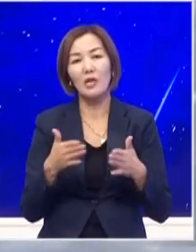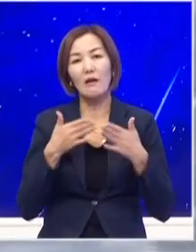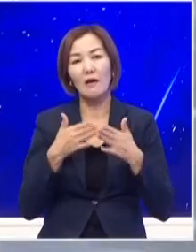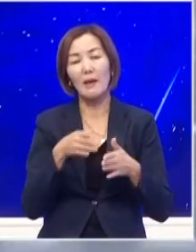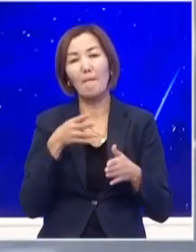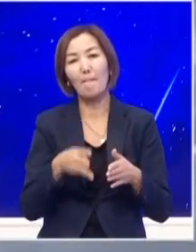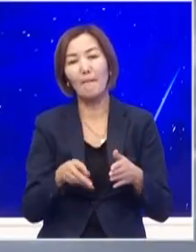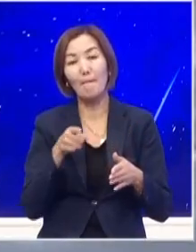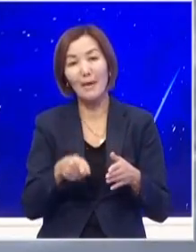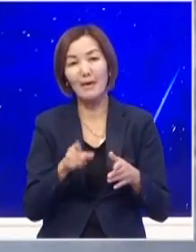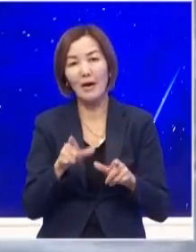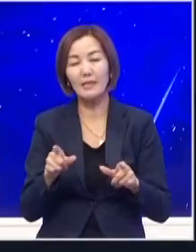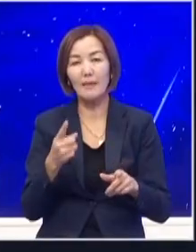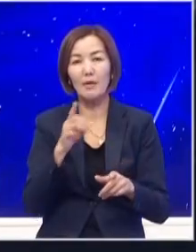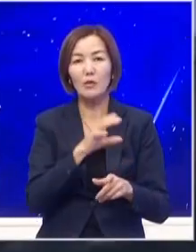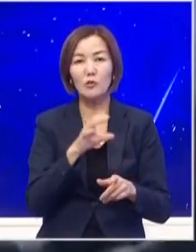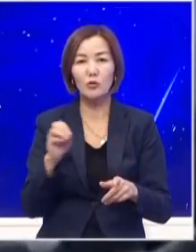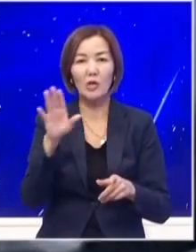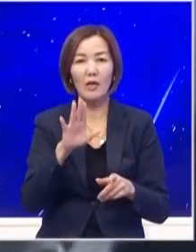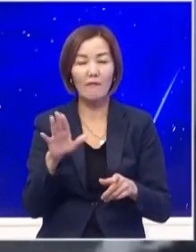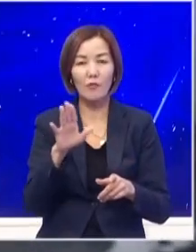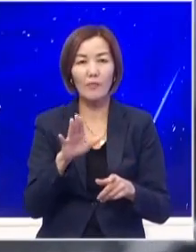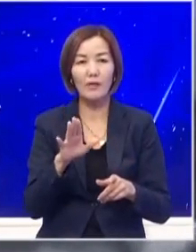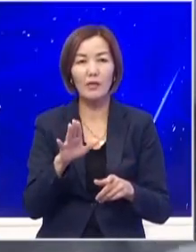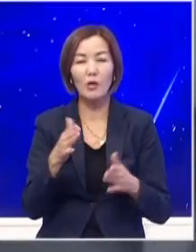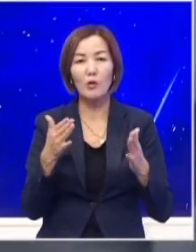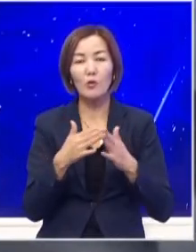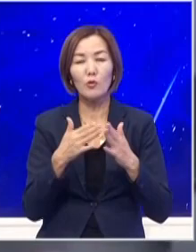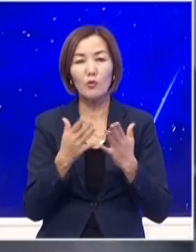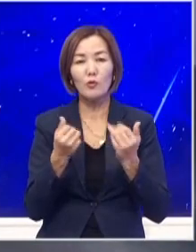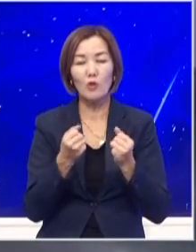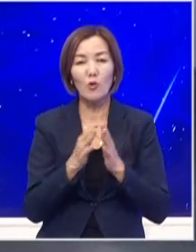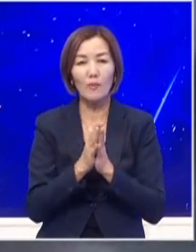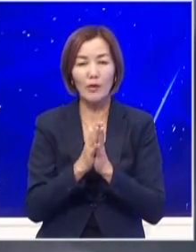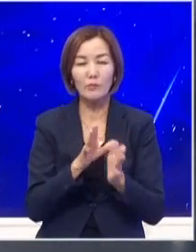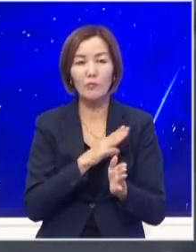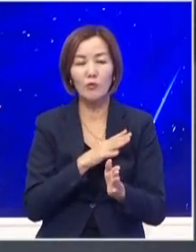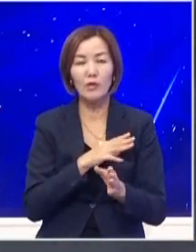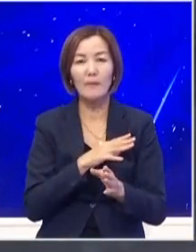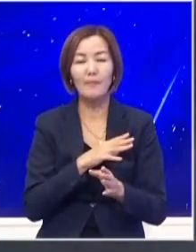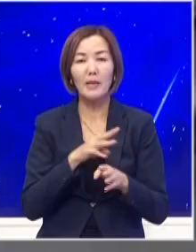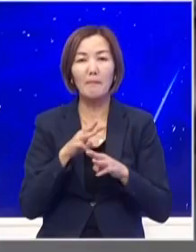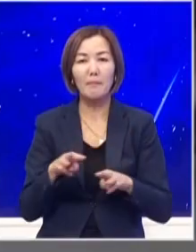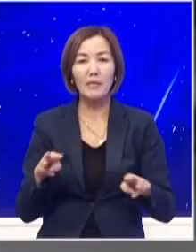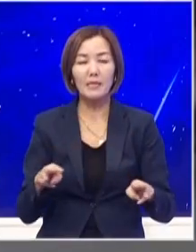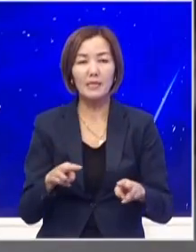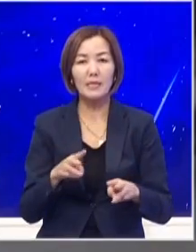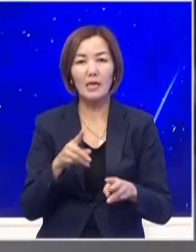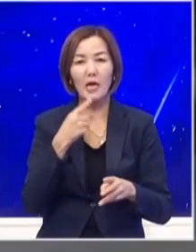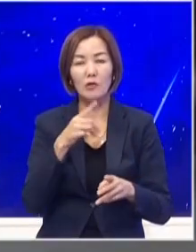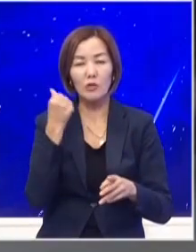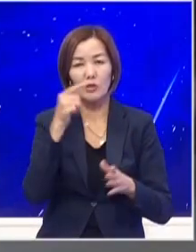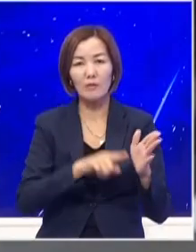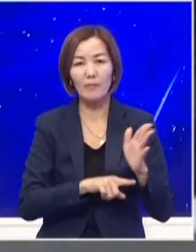мыңдаған адамдар бір күнде солтүстік Еуропа елдерінен баспана сұрауға мәжбүр болды. Ішкі істер министрлігінің мәліметіне сәйкес, жыл басынан